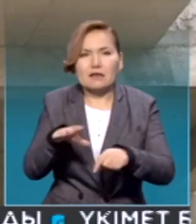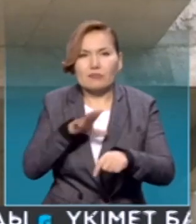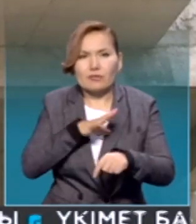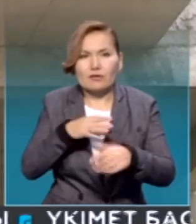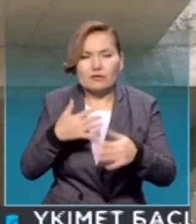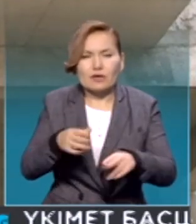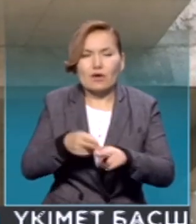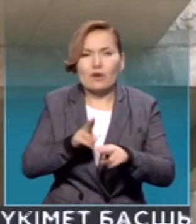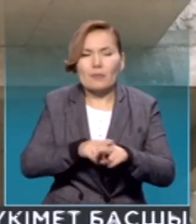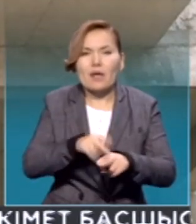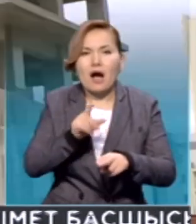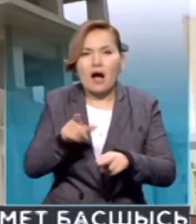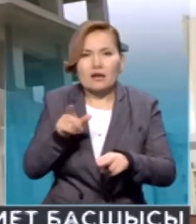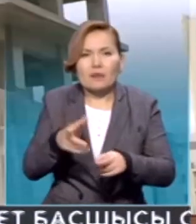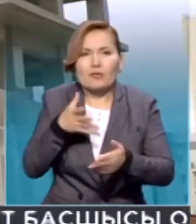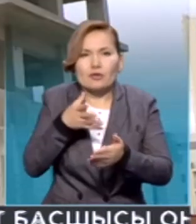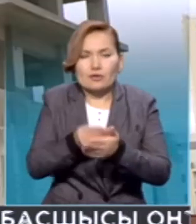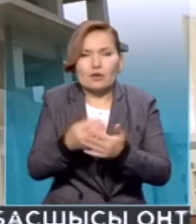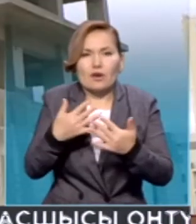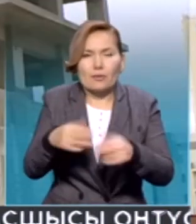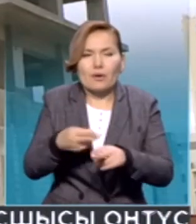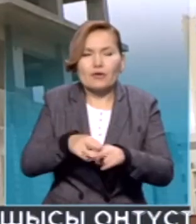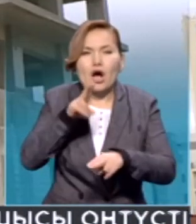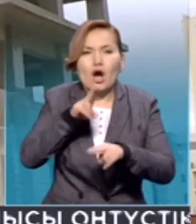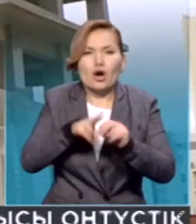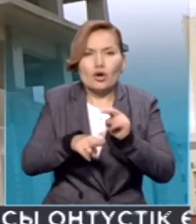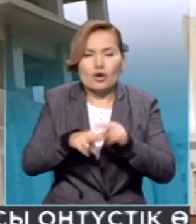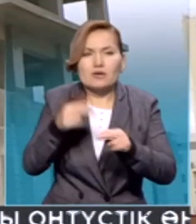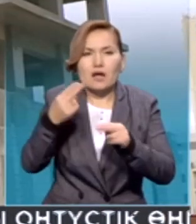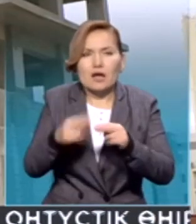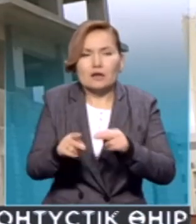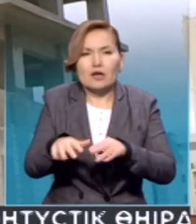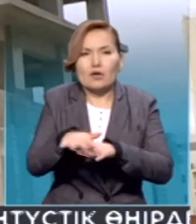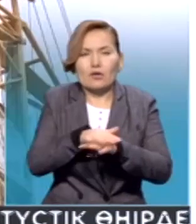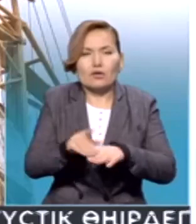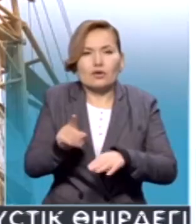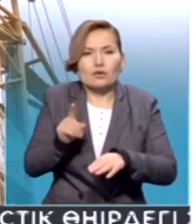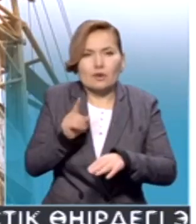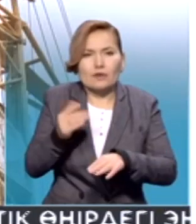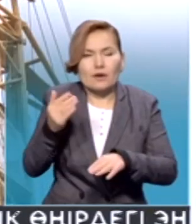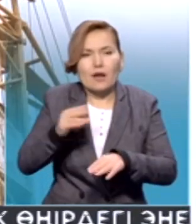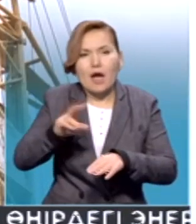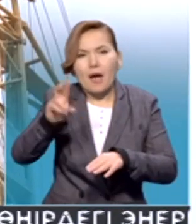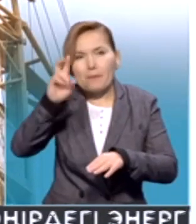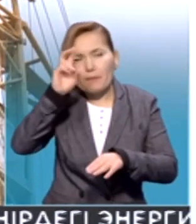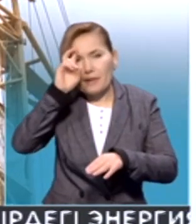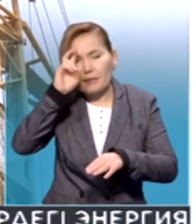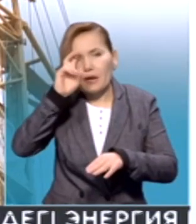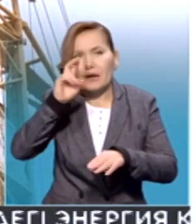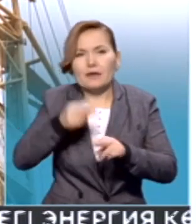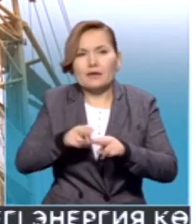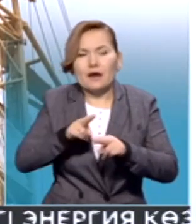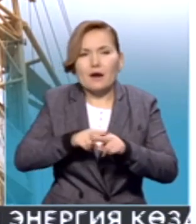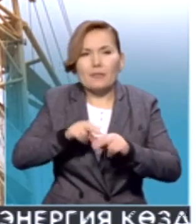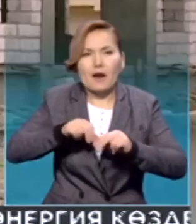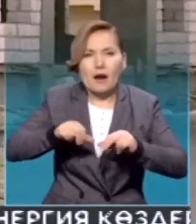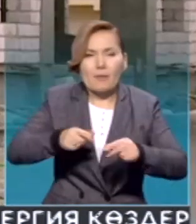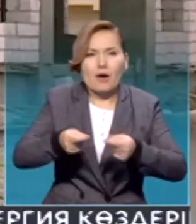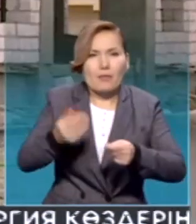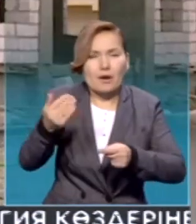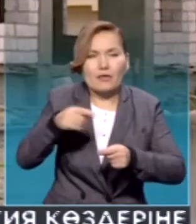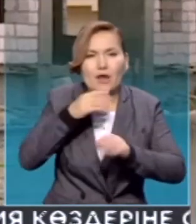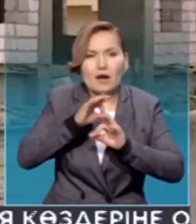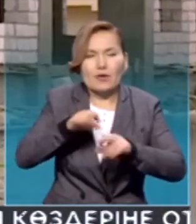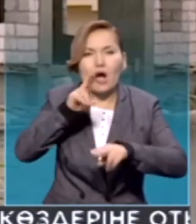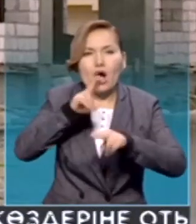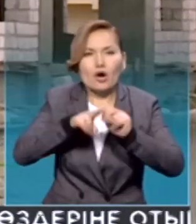жиған тергенін баспана үшін төлеген, сондықтан құрылыстың аяқталуын тағатсыздана күтіп отыр. Алайда мемлекеттік сәулет құрылыс басқарма басшысының айтуынша,